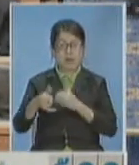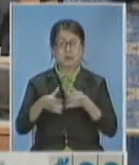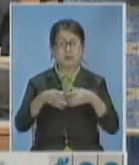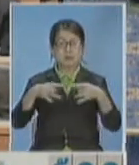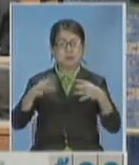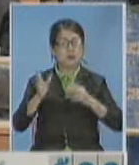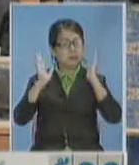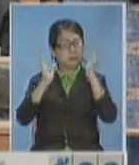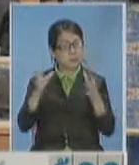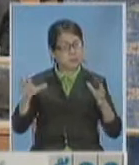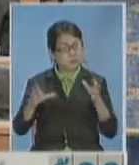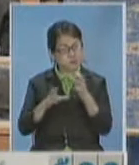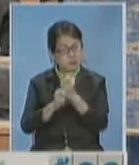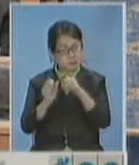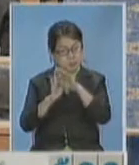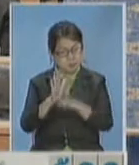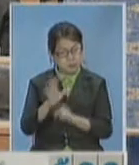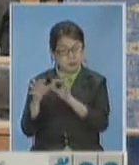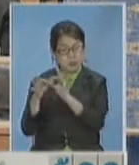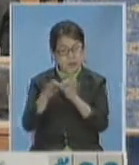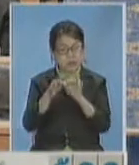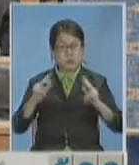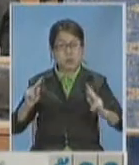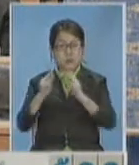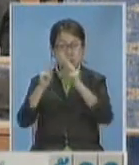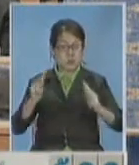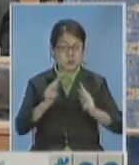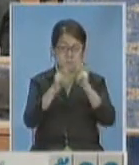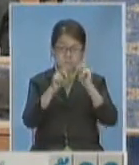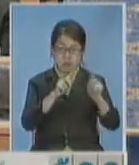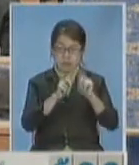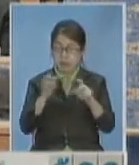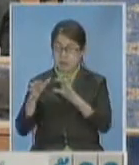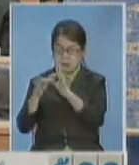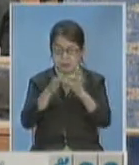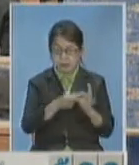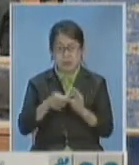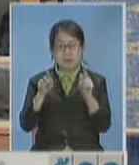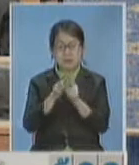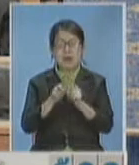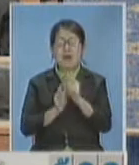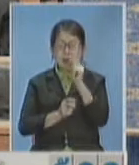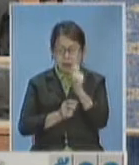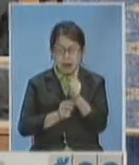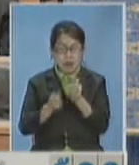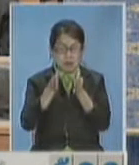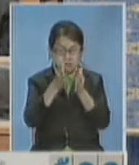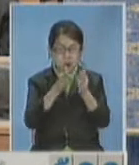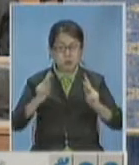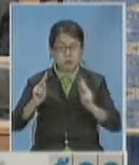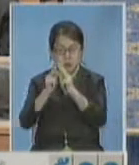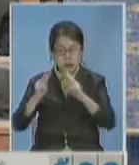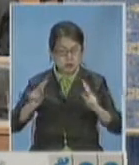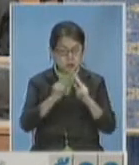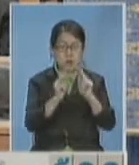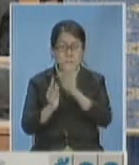าพรวมแล้วพูดภาพพาดไปถึงทุกกระทรวงซึ่งสามารถอภิปรายในรายละเอียดในแต่ละกระทรวงในมาตราต่อๆ